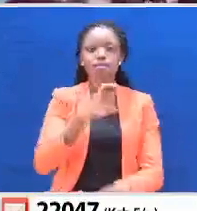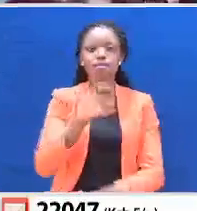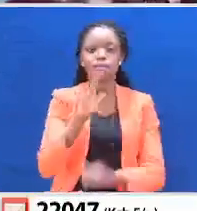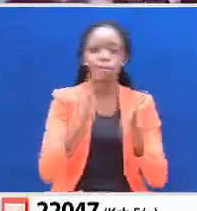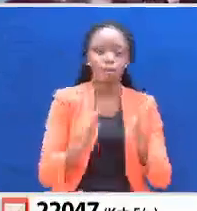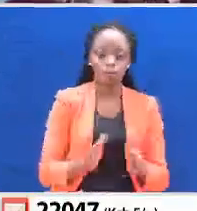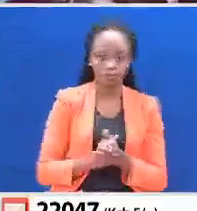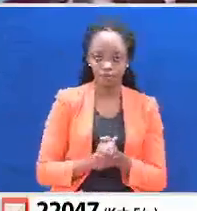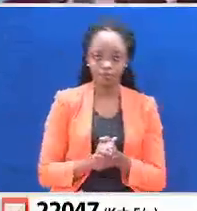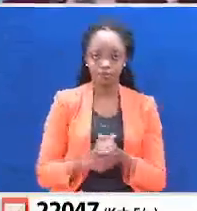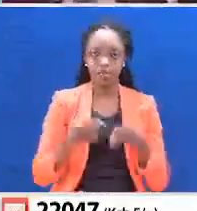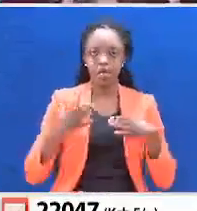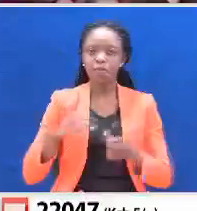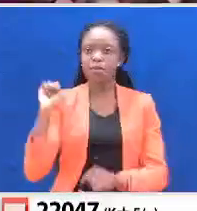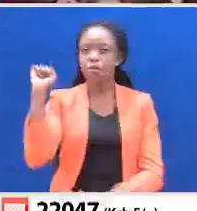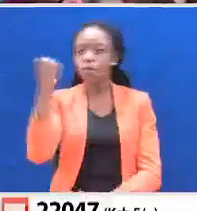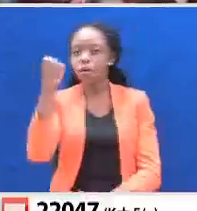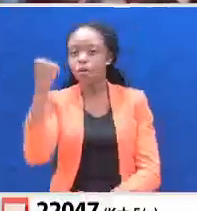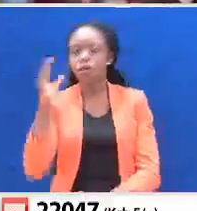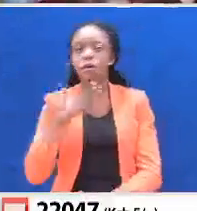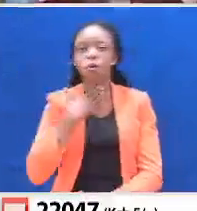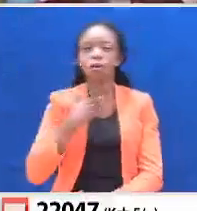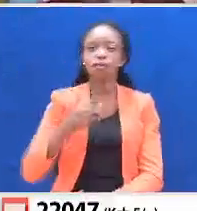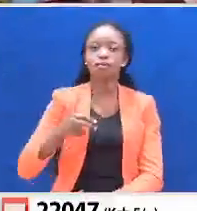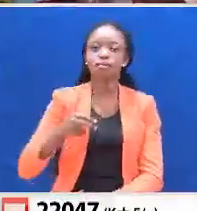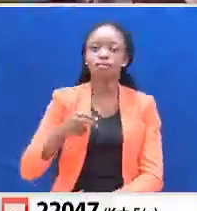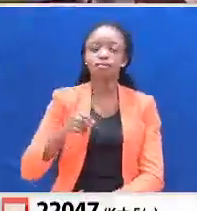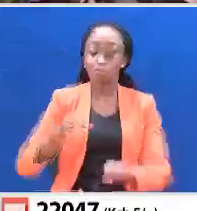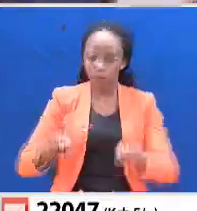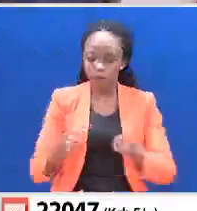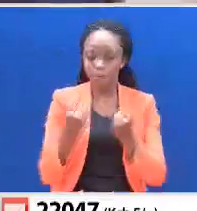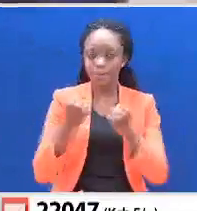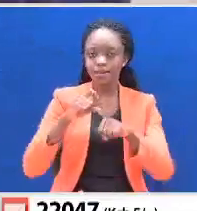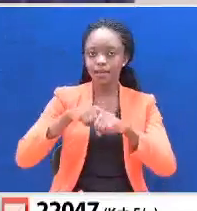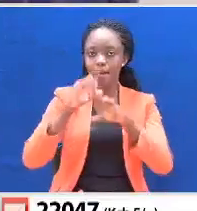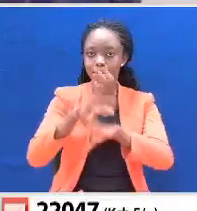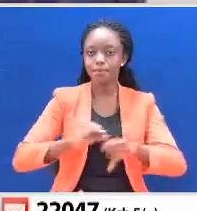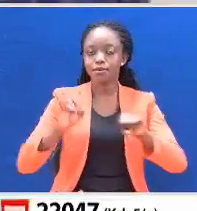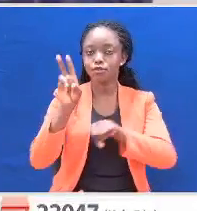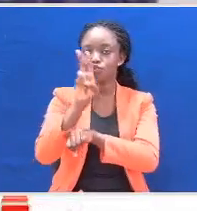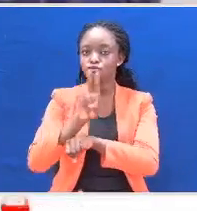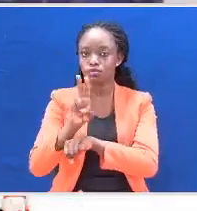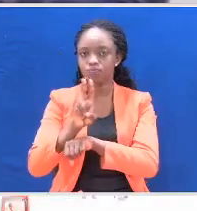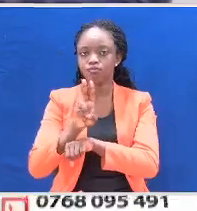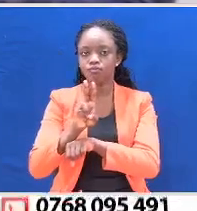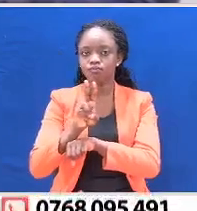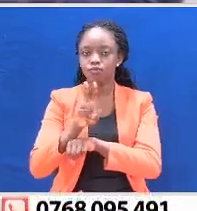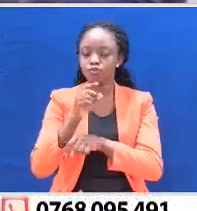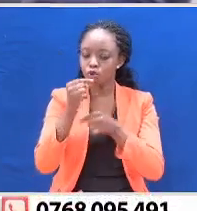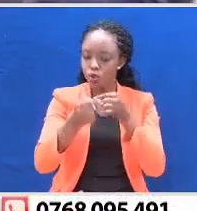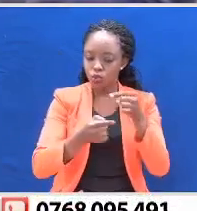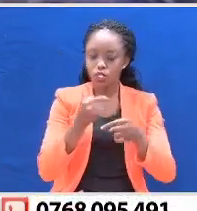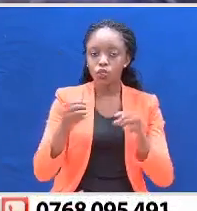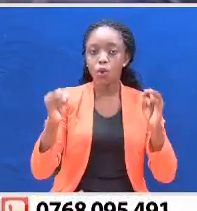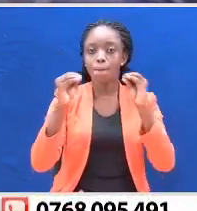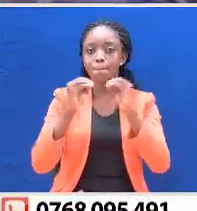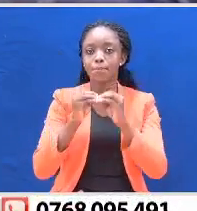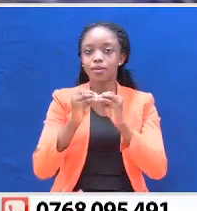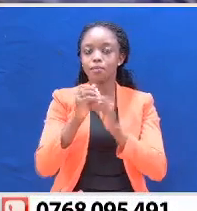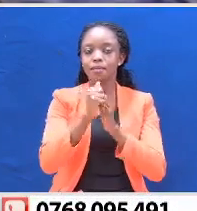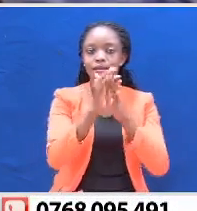Wanazunguka, wanataka kuturudisha nyuma. Haya yanajiri licha ya rais Uhuru Kenyatta kuendelea kukutana na